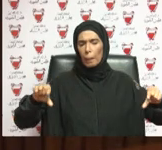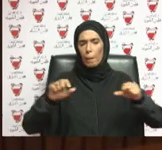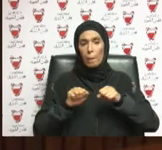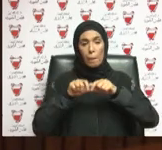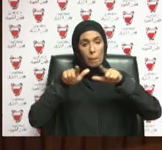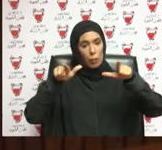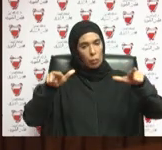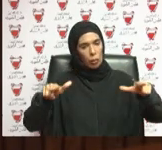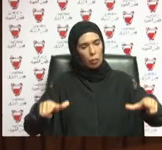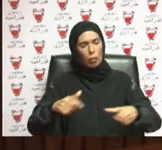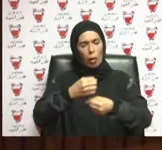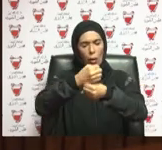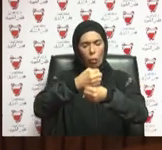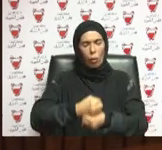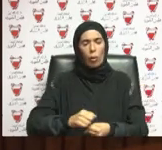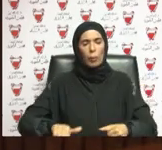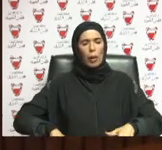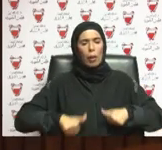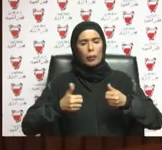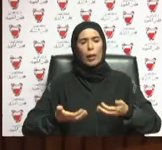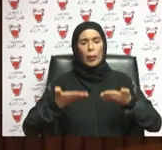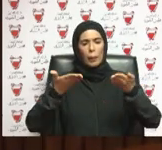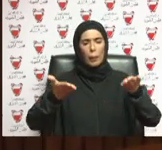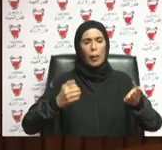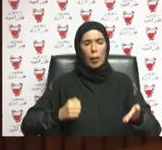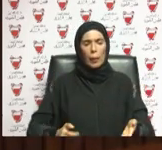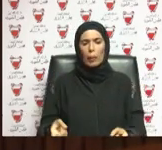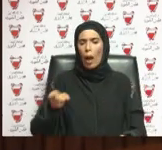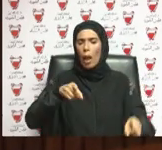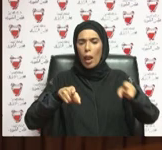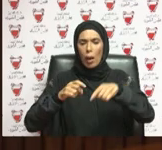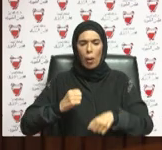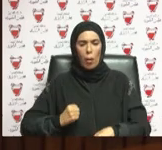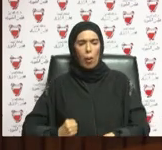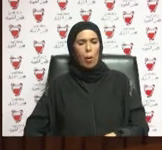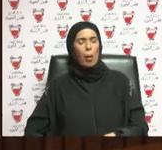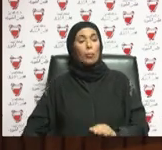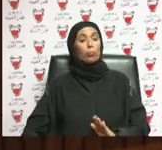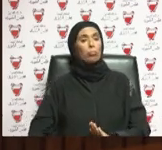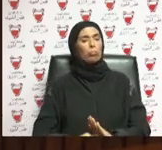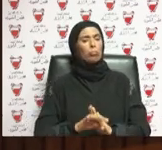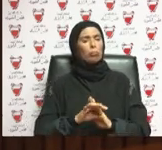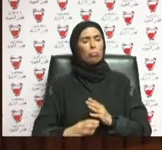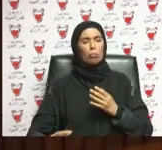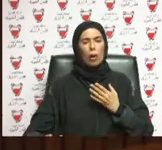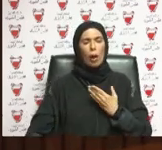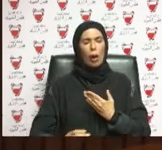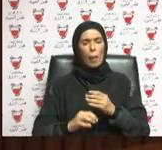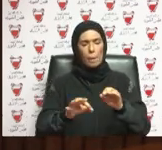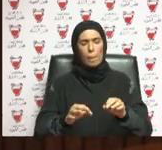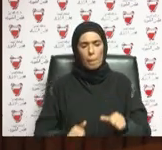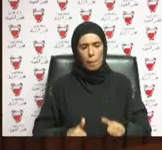وتجلياتها، فهو من كرس حياته لخدمة البحرين وأهلها، وكان رمزاً للتفاني